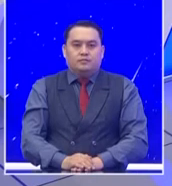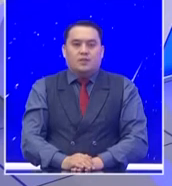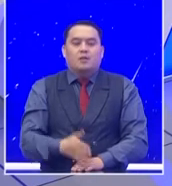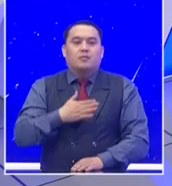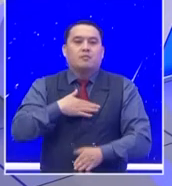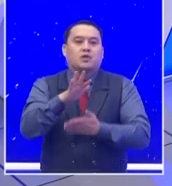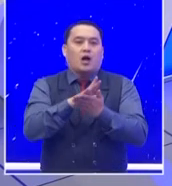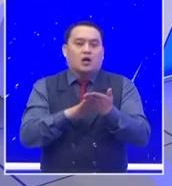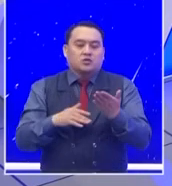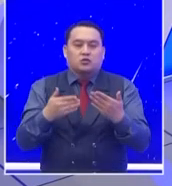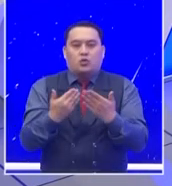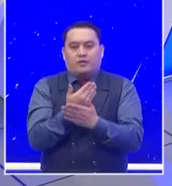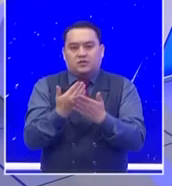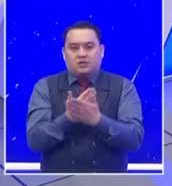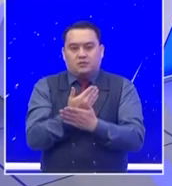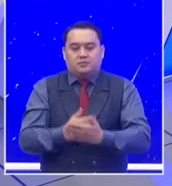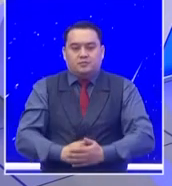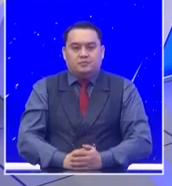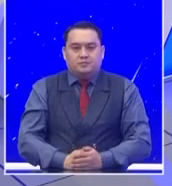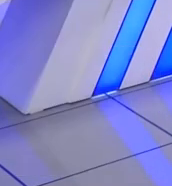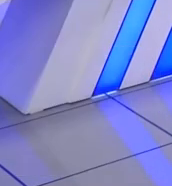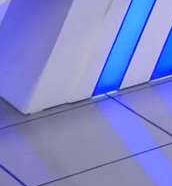продолжаем наш выпуск смотрите далее